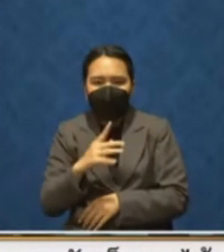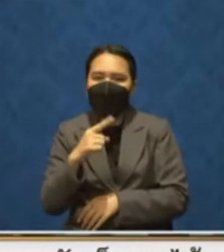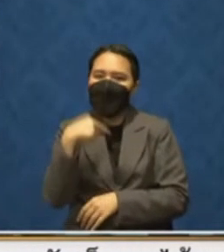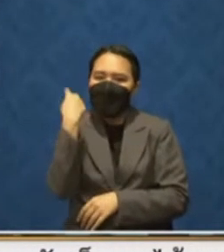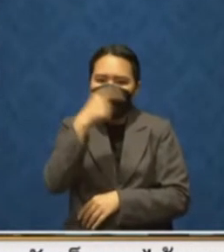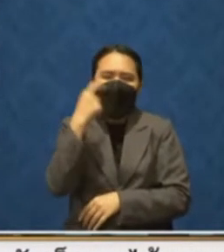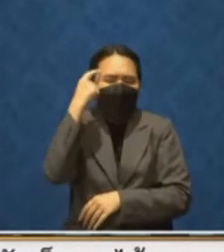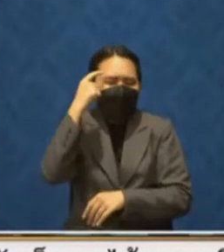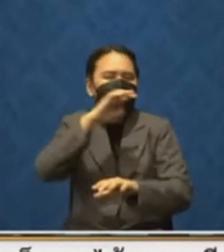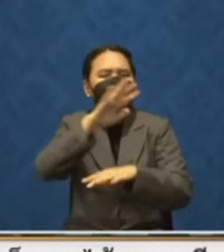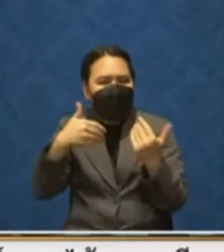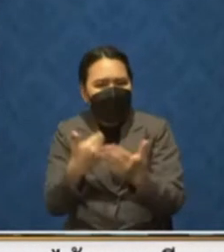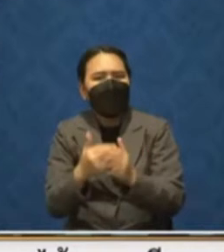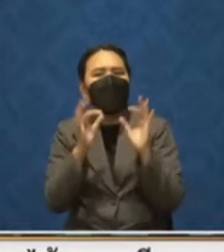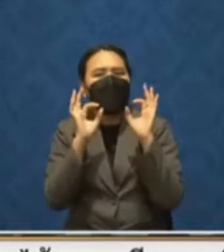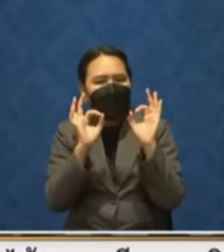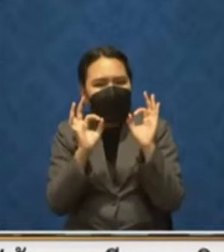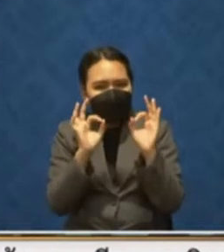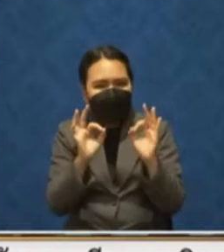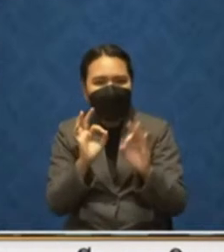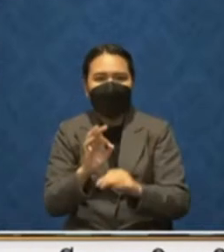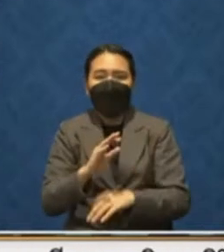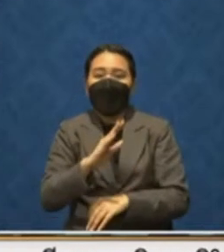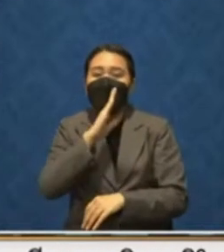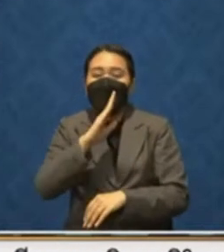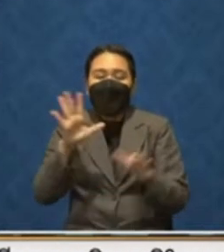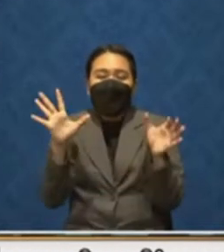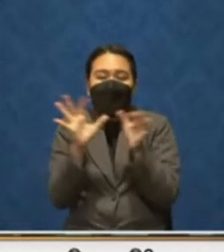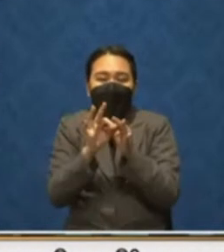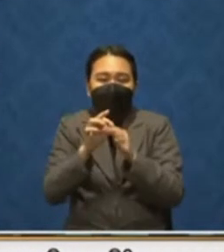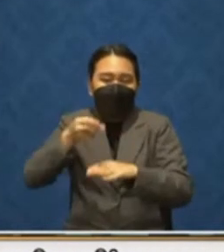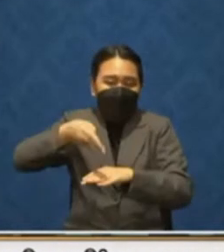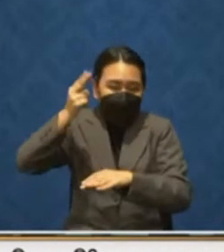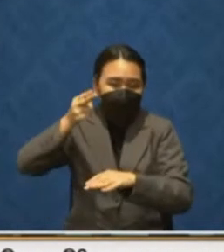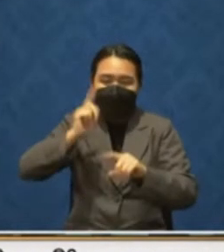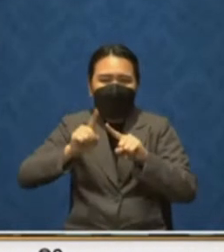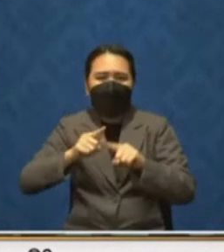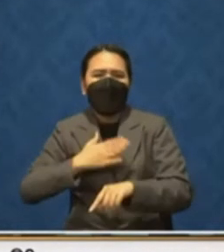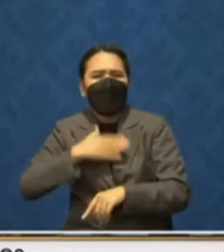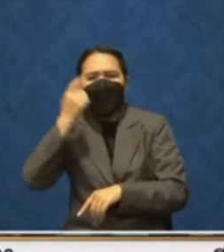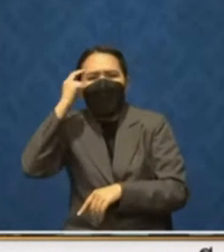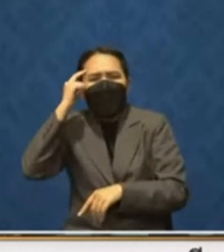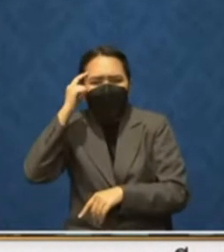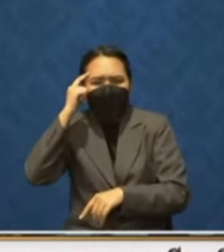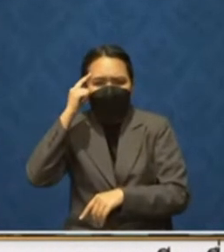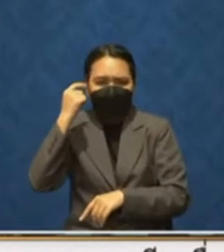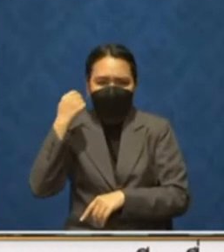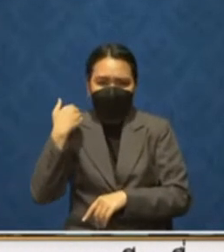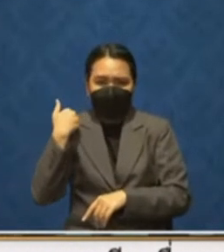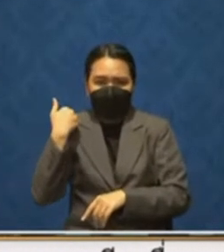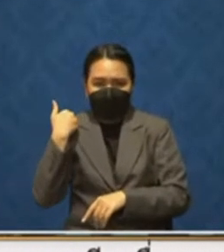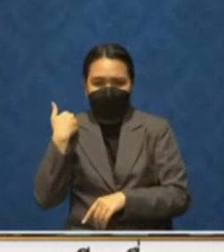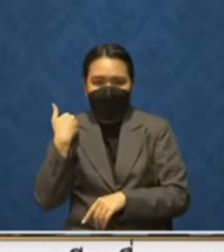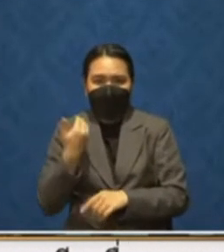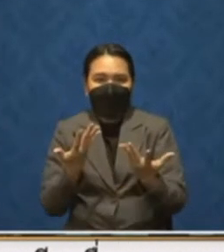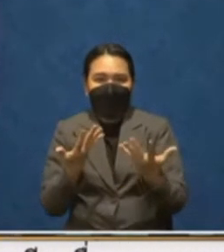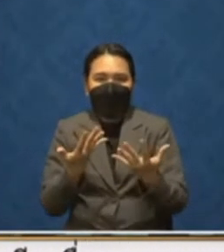ไปรู้เรื่องอาวุธแบบท่านพลเอกชัยชาญช้างมงคลก็ไม่รู้เรื่องหรอกผมรู้จะพิมพ์หรือใต้จุดประชัด